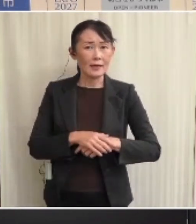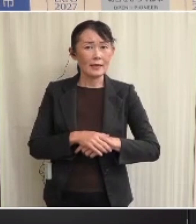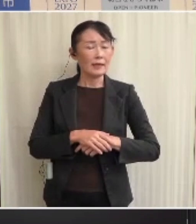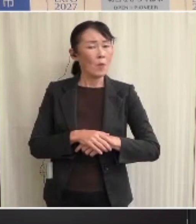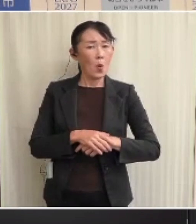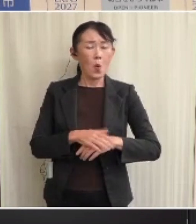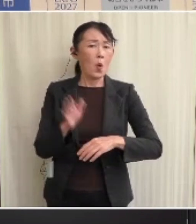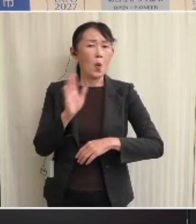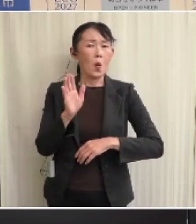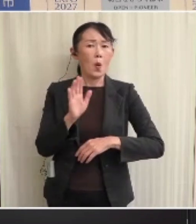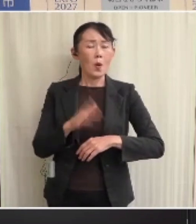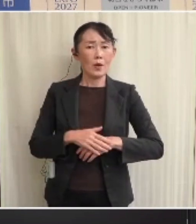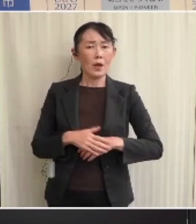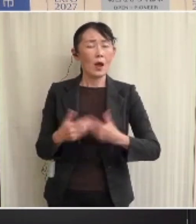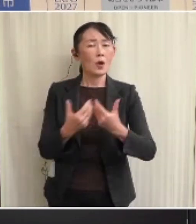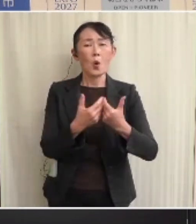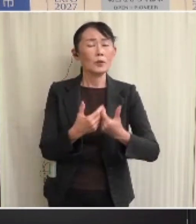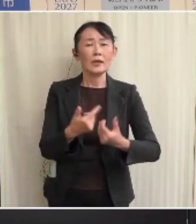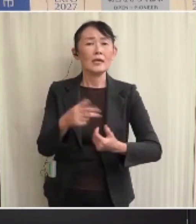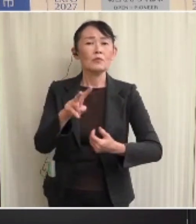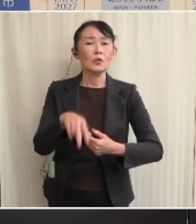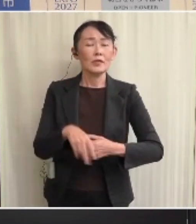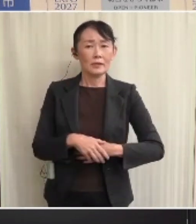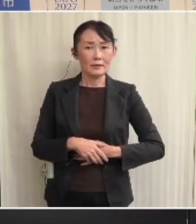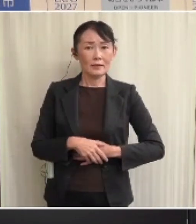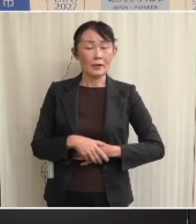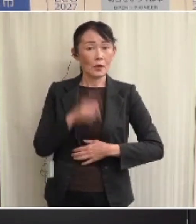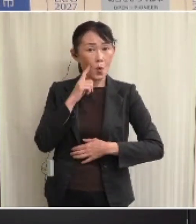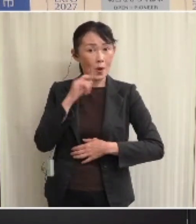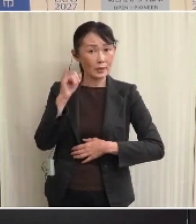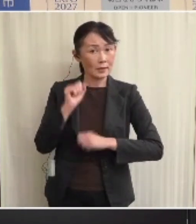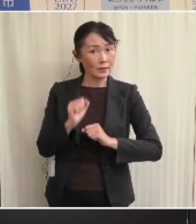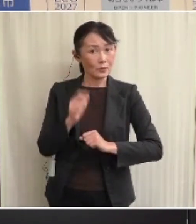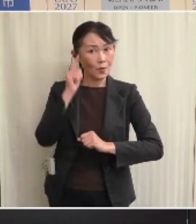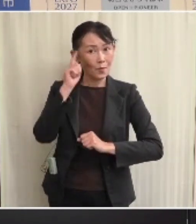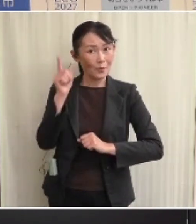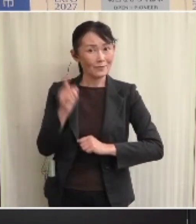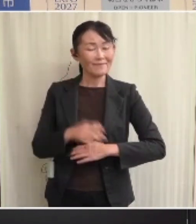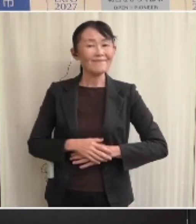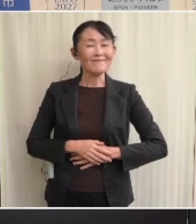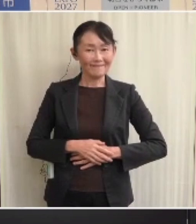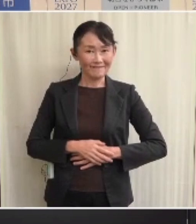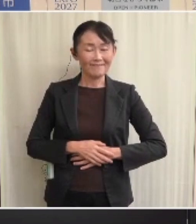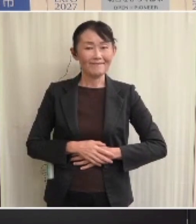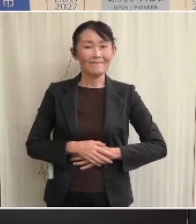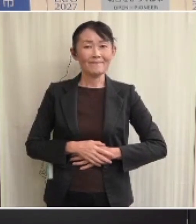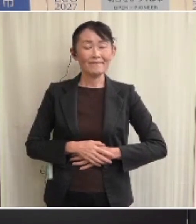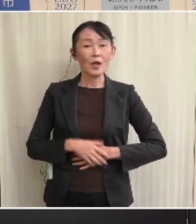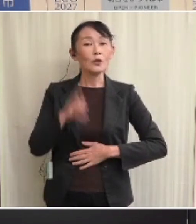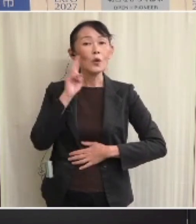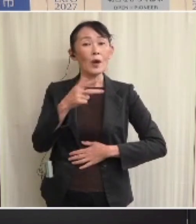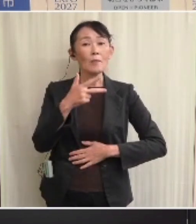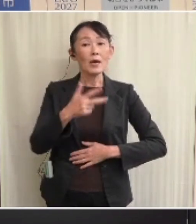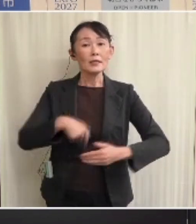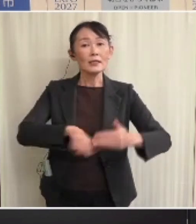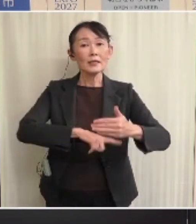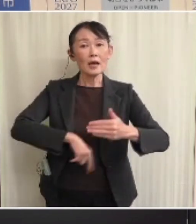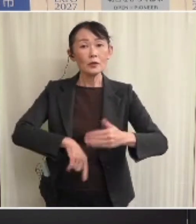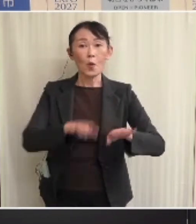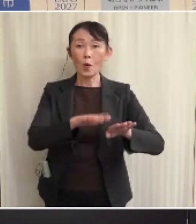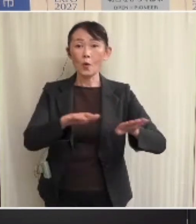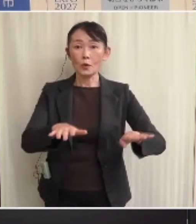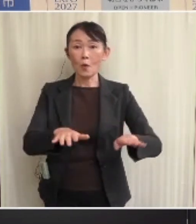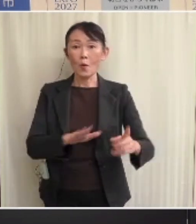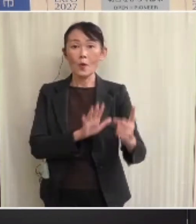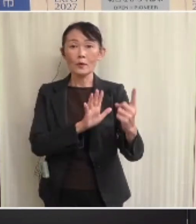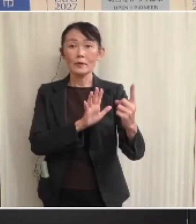くいと感じておられる方々もいらっしゃるかもしれませんので、市内のお子様を対象にですね、